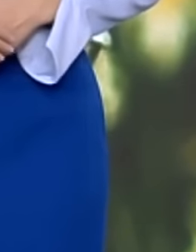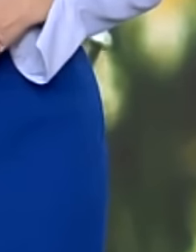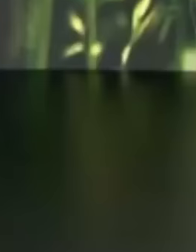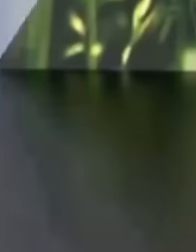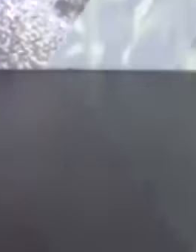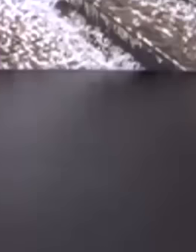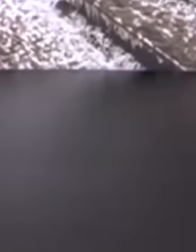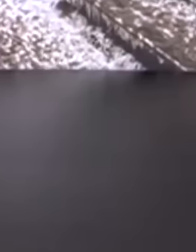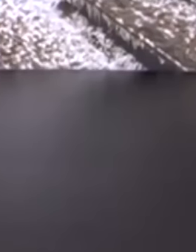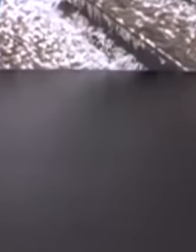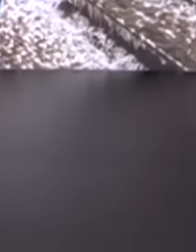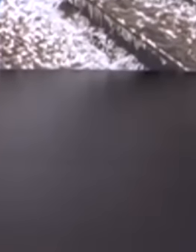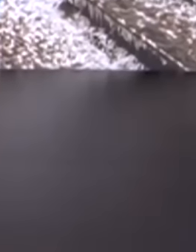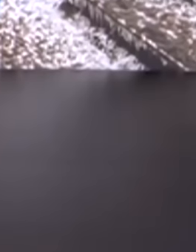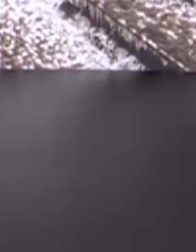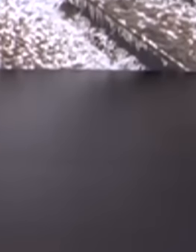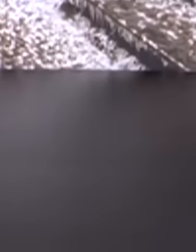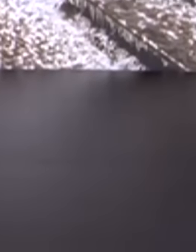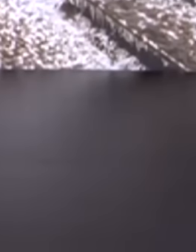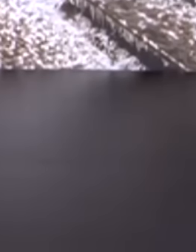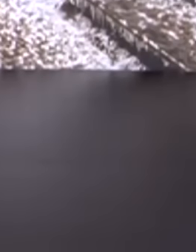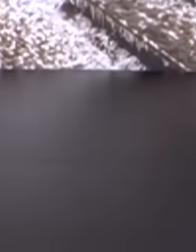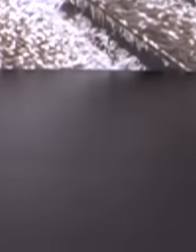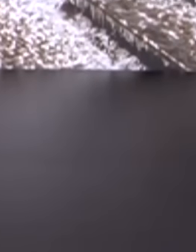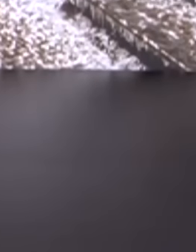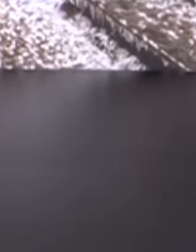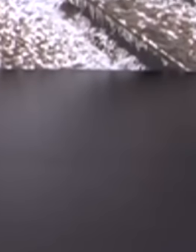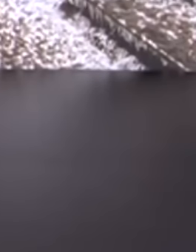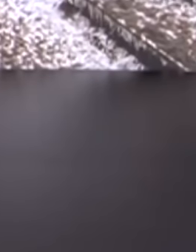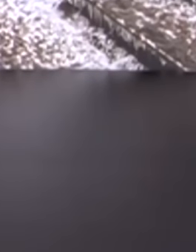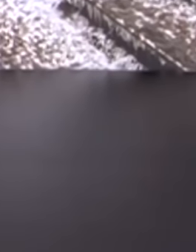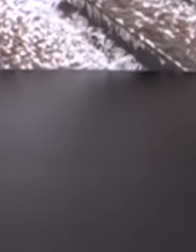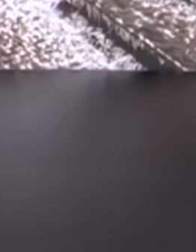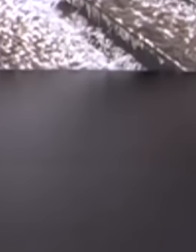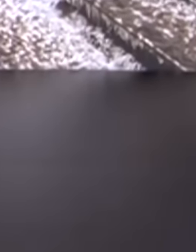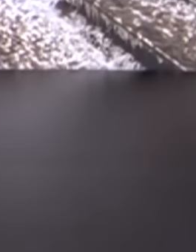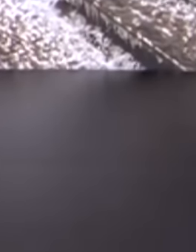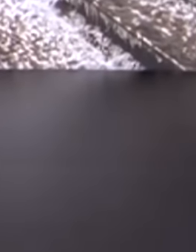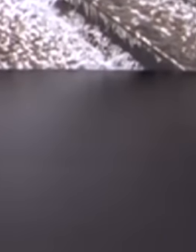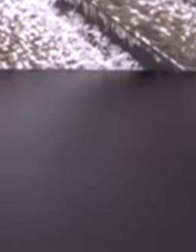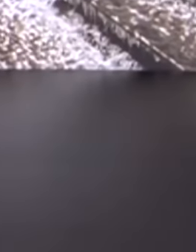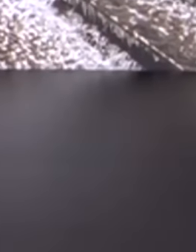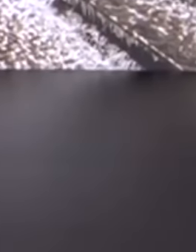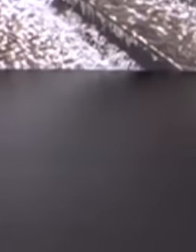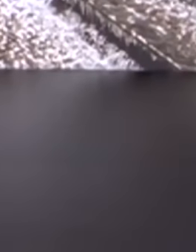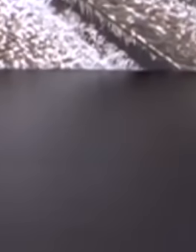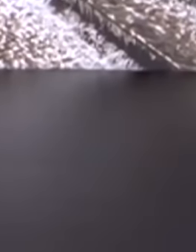жылы. Елордамызда термометр бағаны күнде 21, түнде 12 градус жылыны